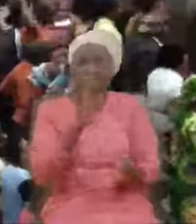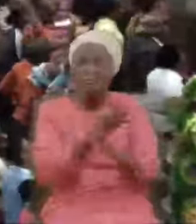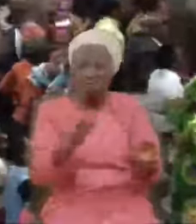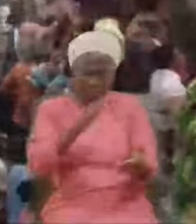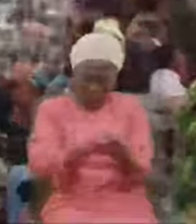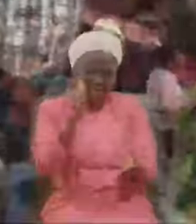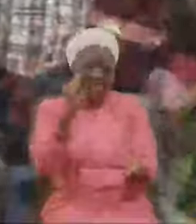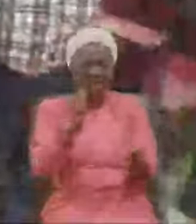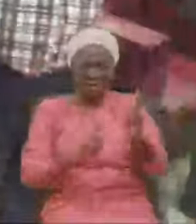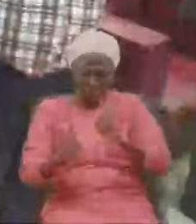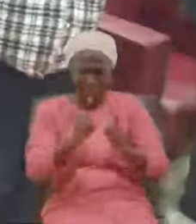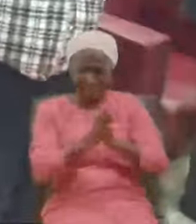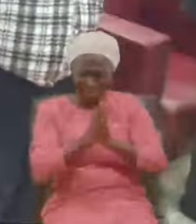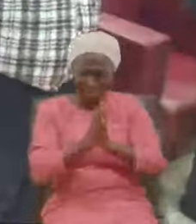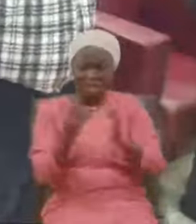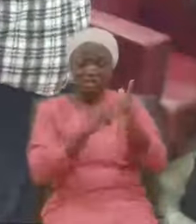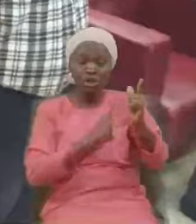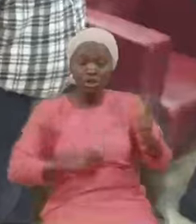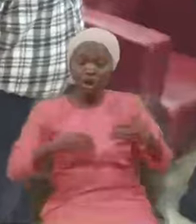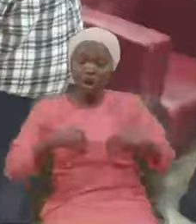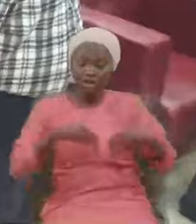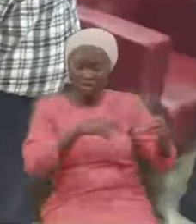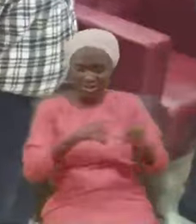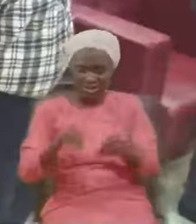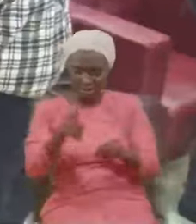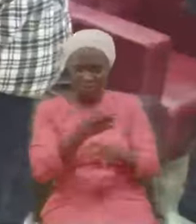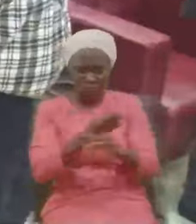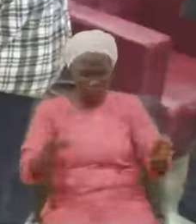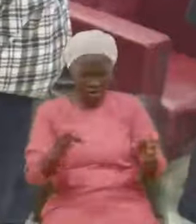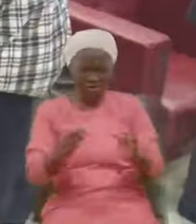Vous en êtes affranchi ce jour. Le Seigneur vous a affranchi.